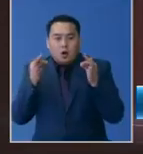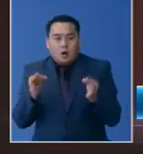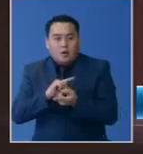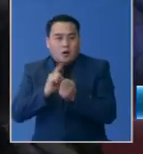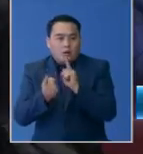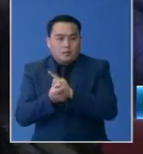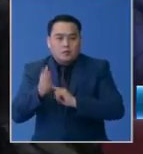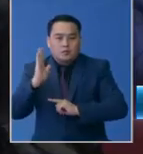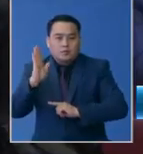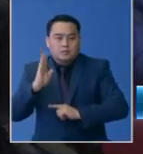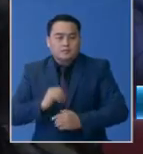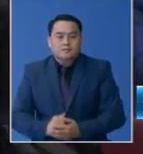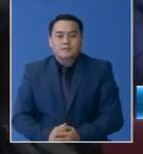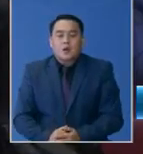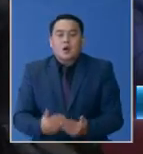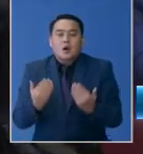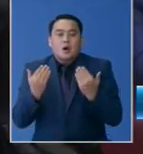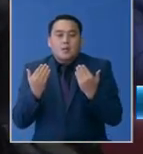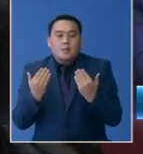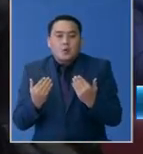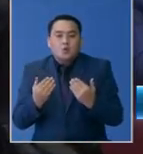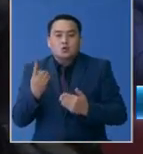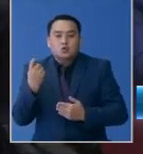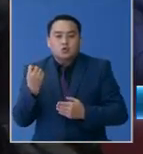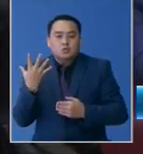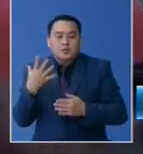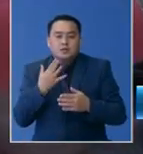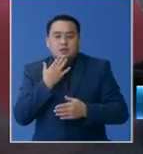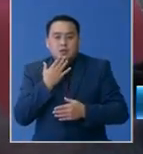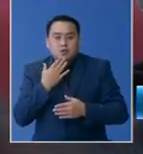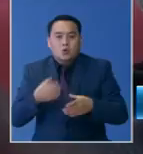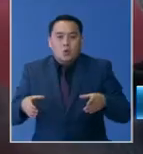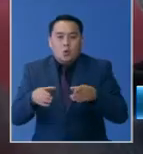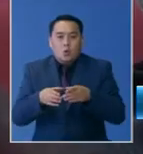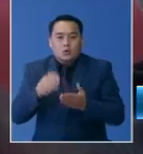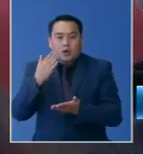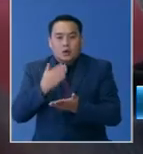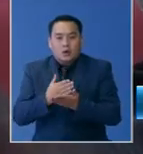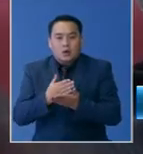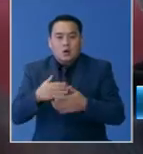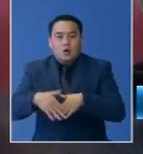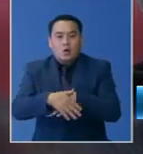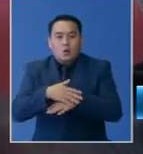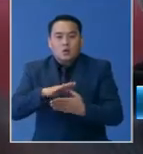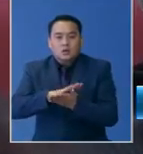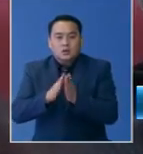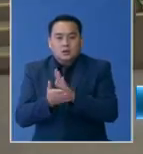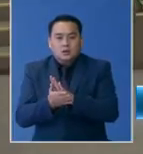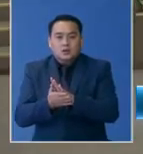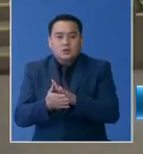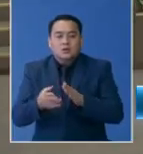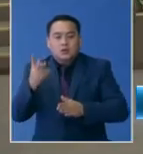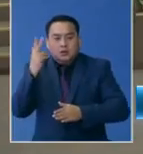көрсетілетін болады. Жетісу жерінде бүгінге 105 этнос өкілі тұрады, 70 этномәдени бірлестік бар. Ал қоғамдық келісім кеңестері